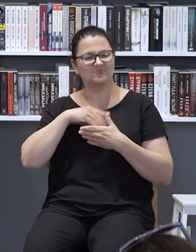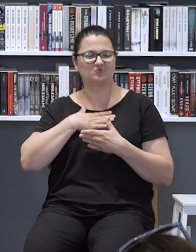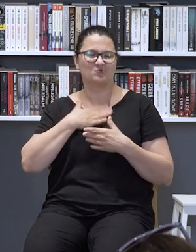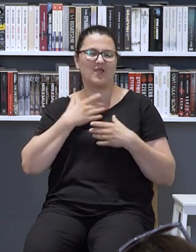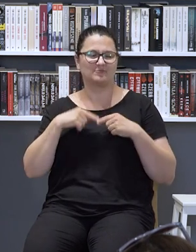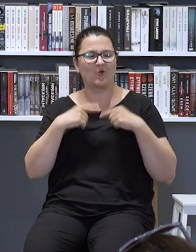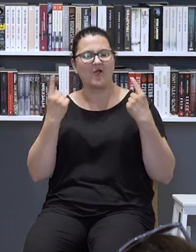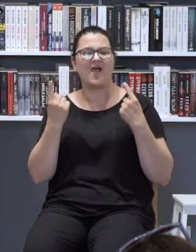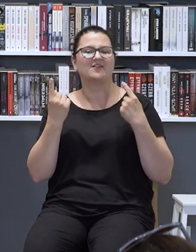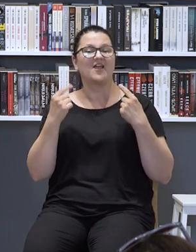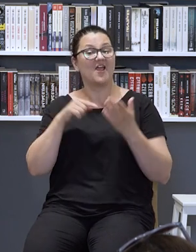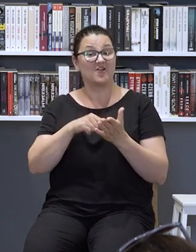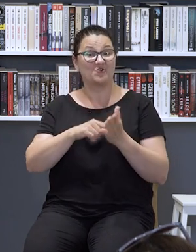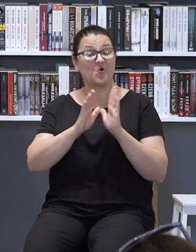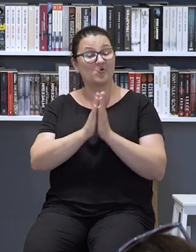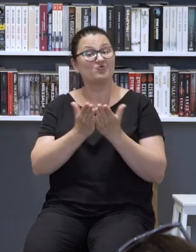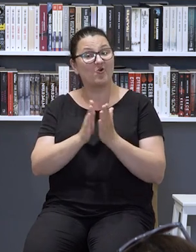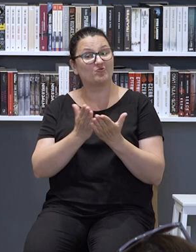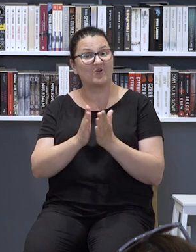że ta książka